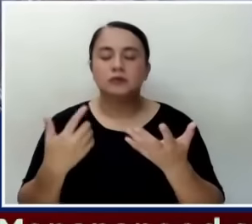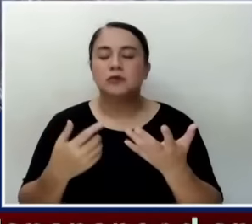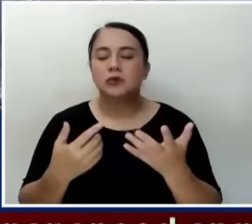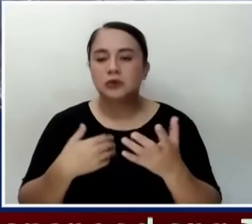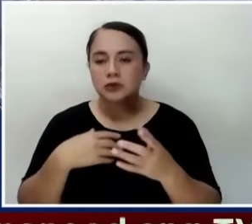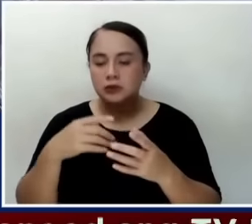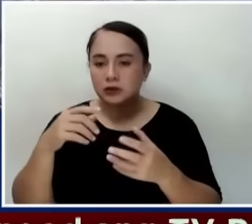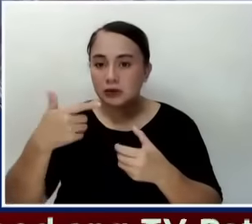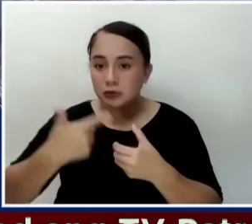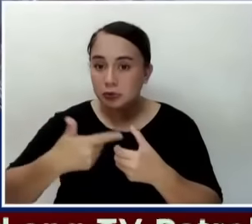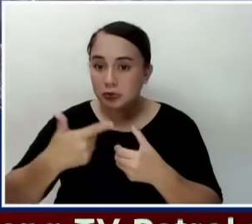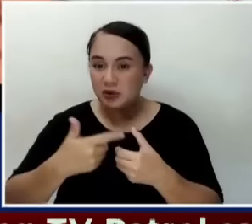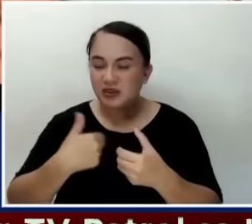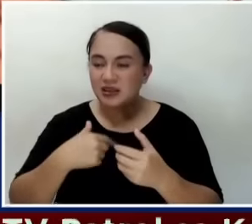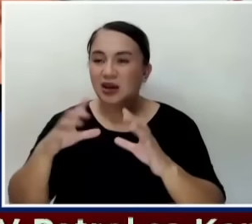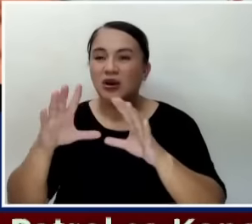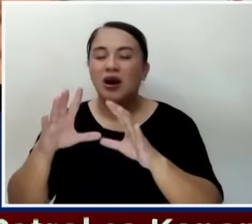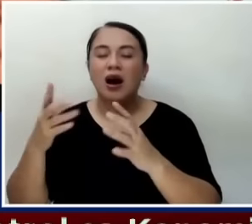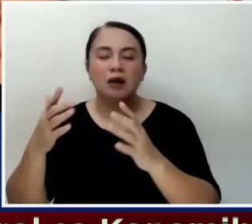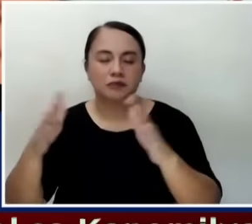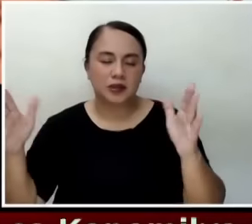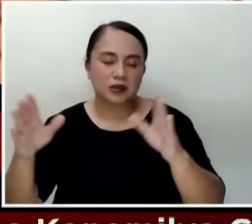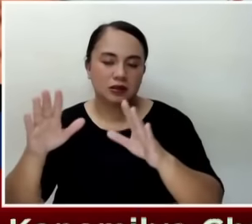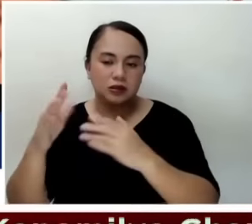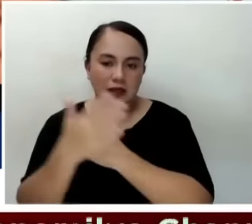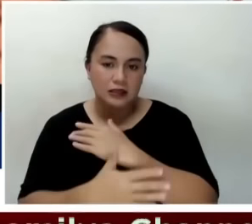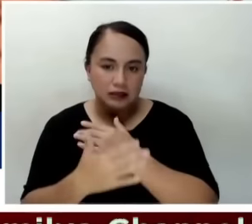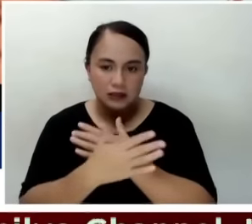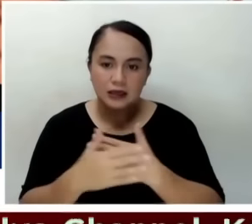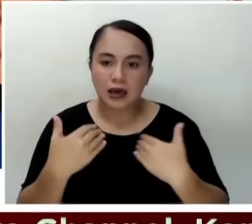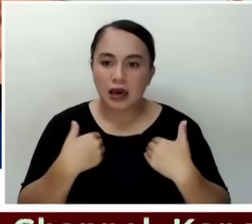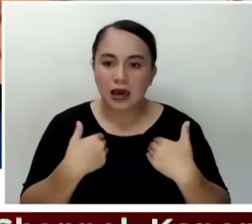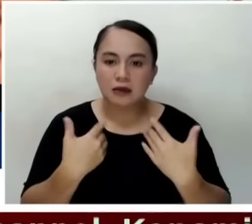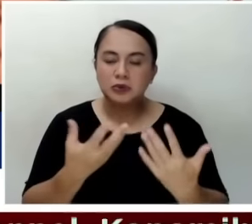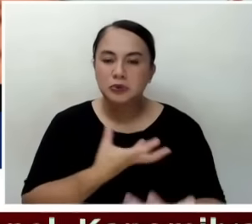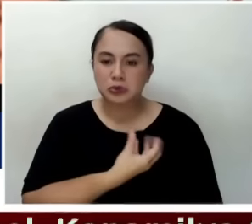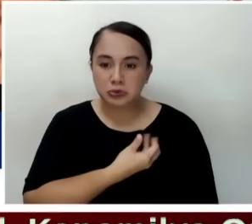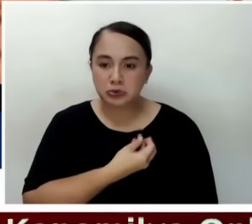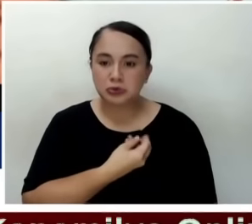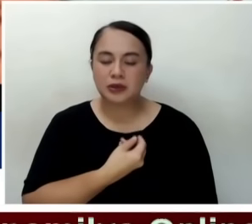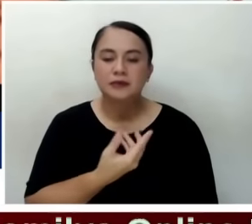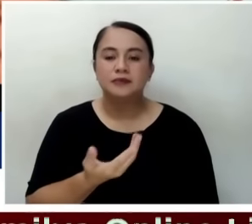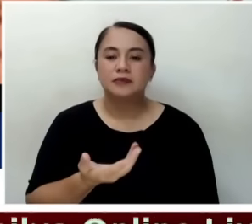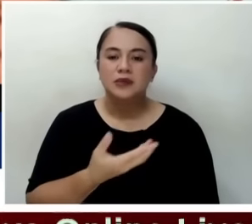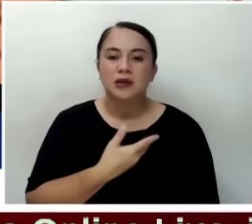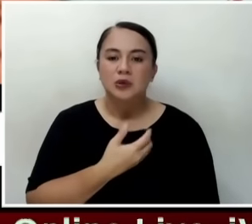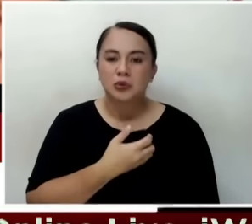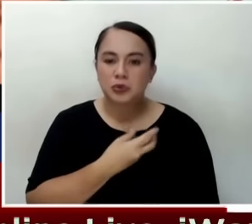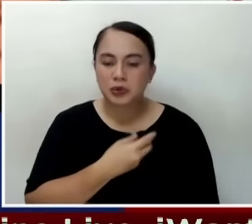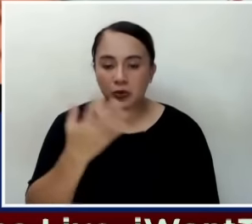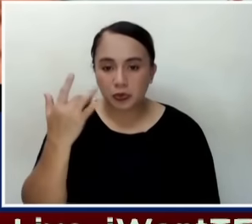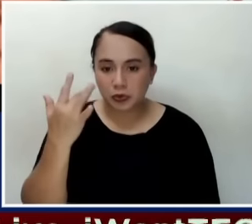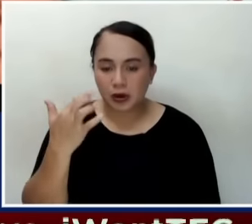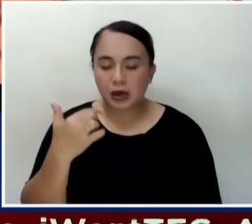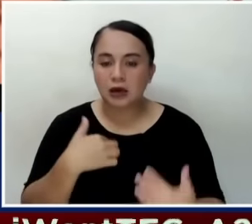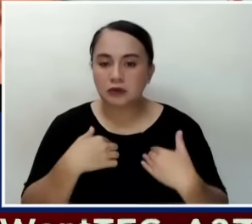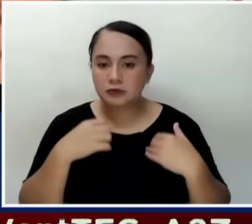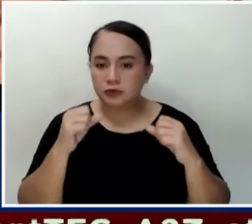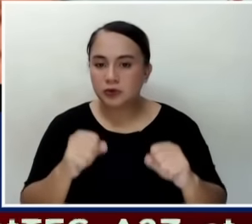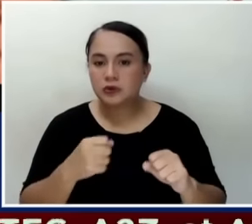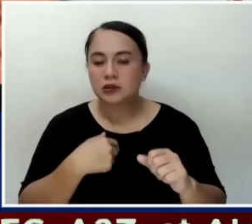ng maraming malalaking bansa. Nagkaroon po ng pagkatakot po, no, ng emotional fear po dahil po doon sa possible recession ng